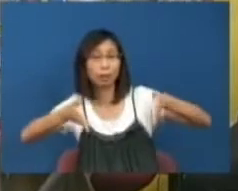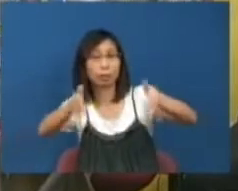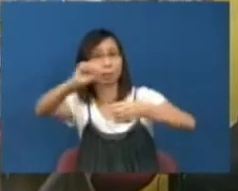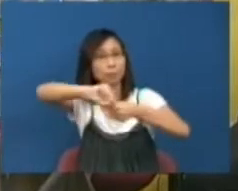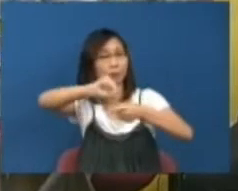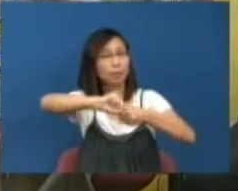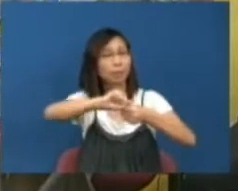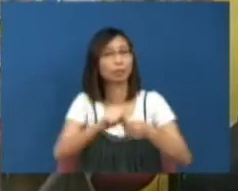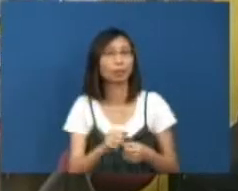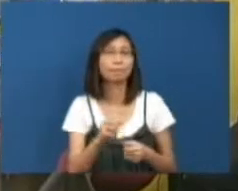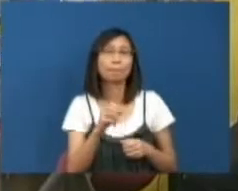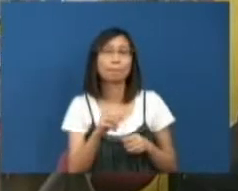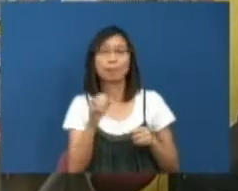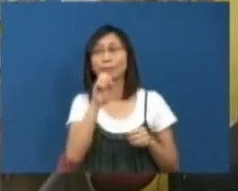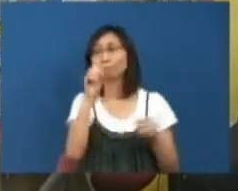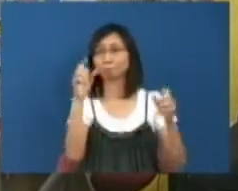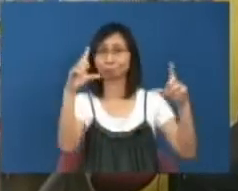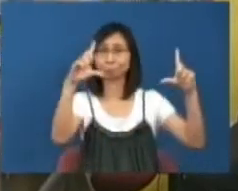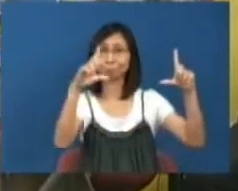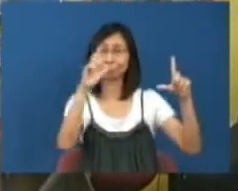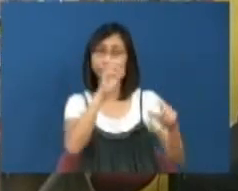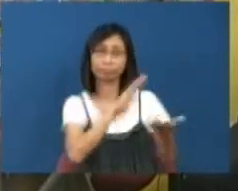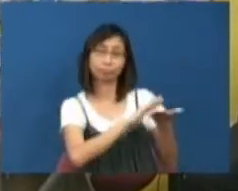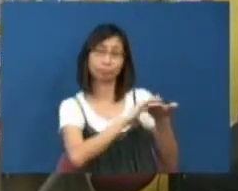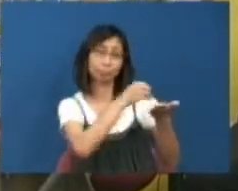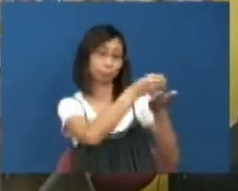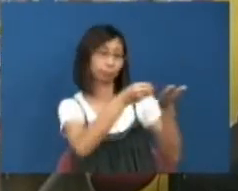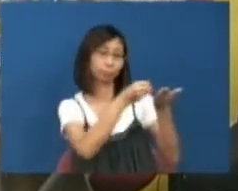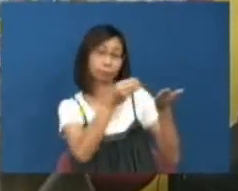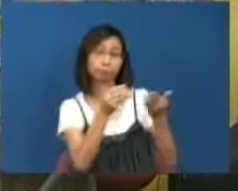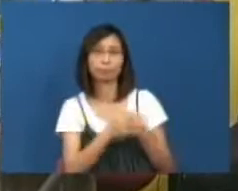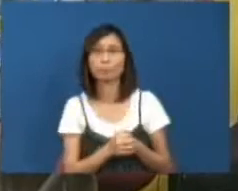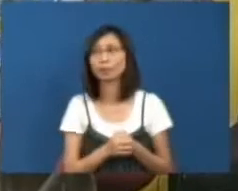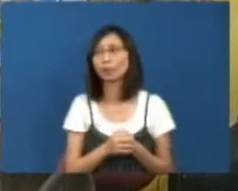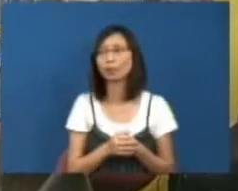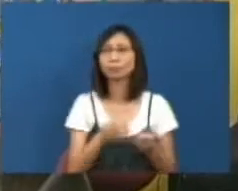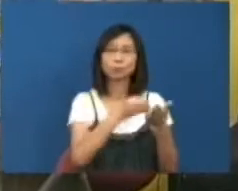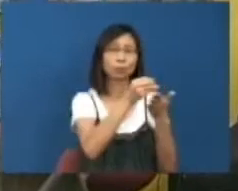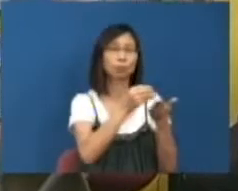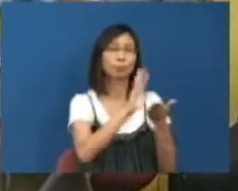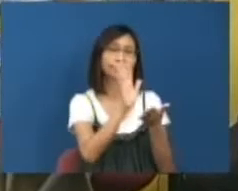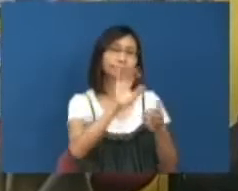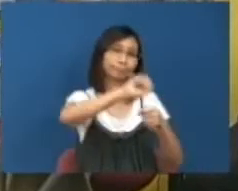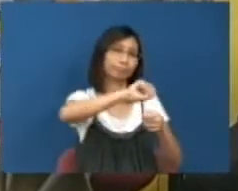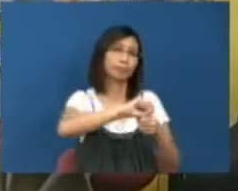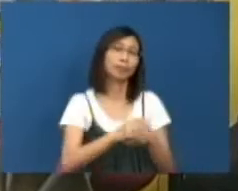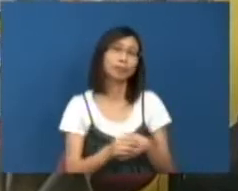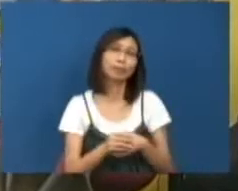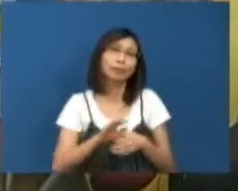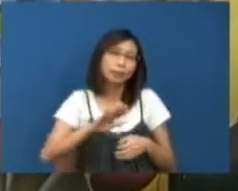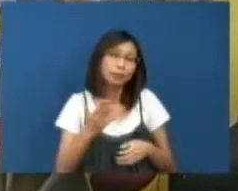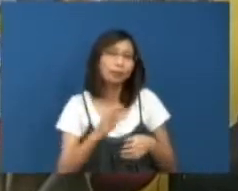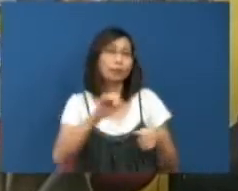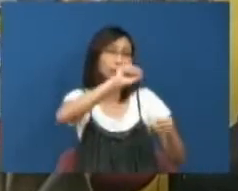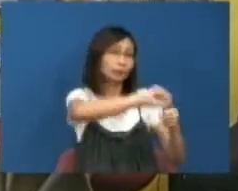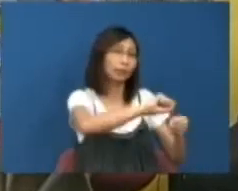牌。但係你留意喺外國好多咁如果我哋嗰啲廣告牌就冇搞啦，但係反之咧就加入我哋再生能源咯。我